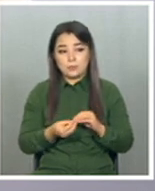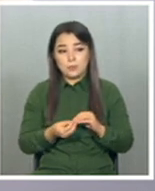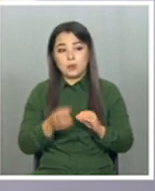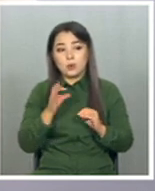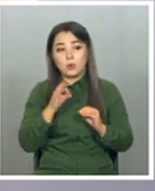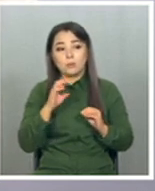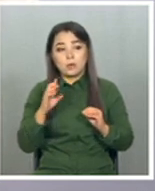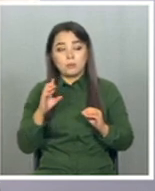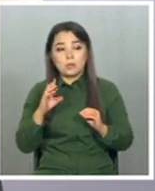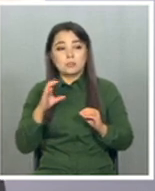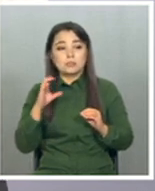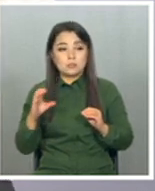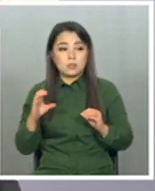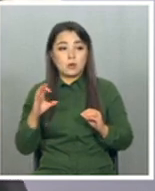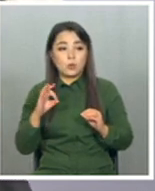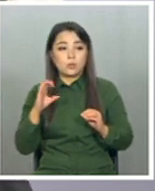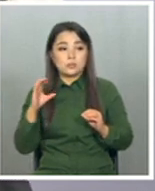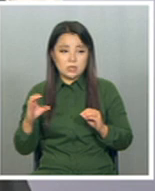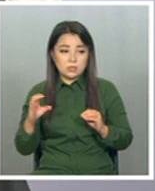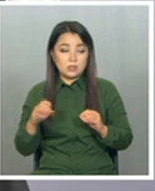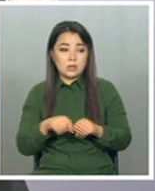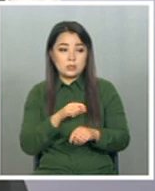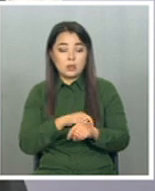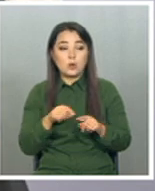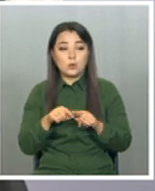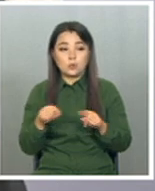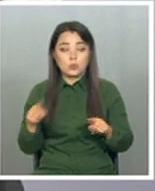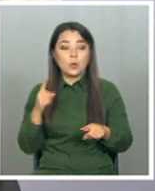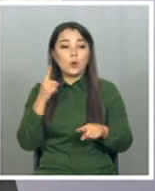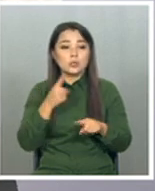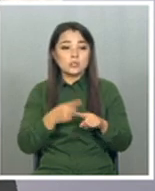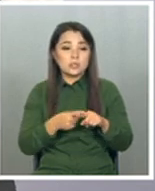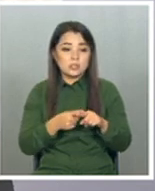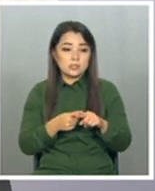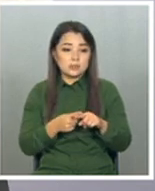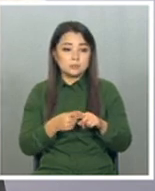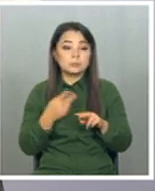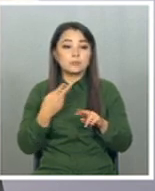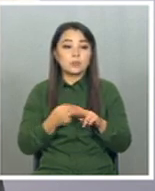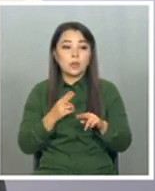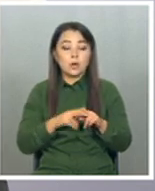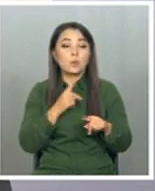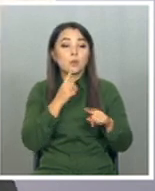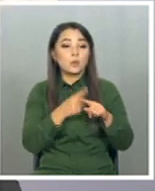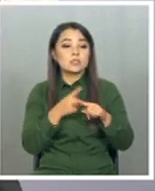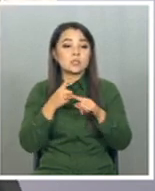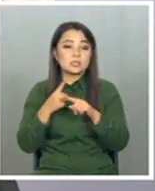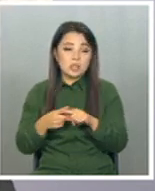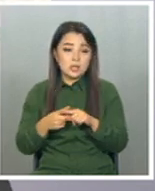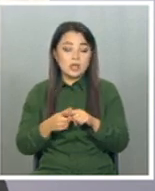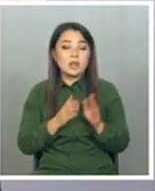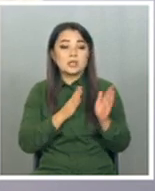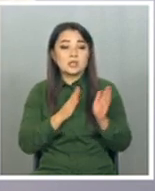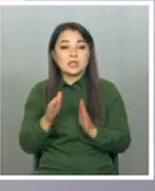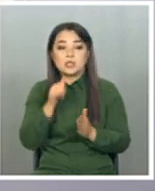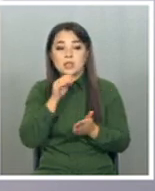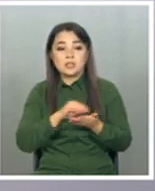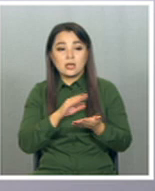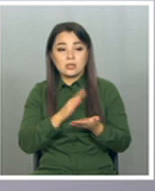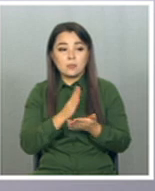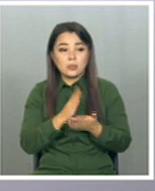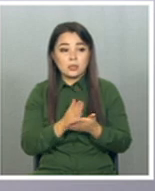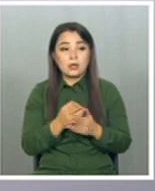OB, BC осы қабырғаларының ұзындықтарының қосындысы. Енді осы қосылғыштарды реттейік.